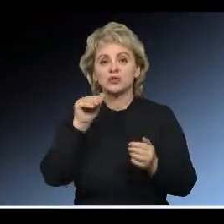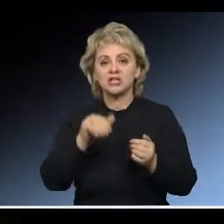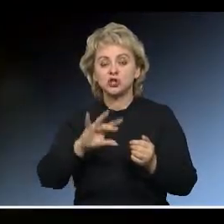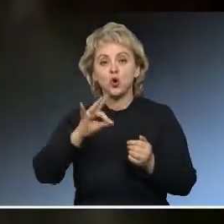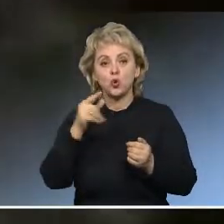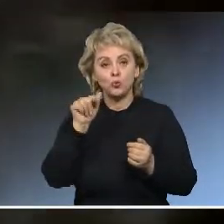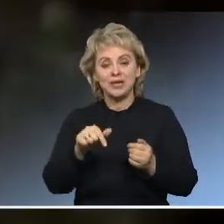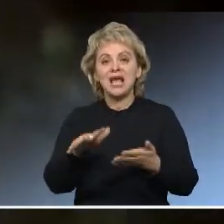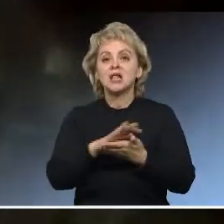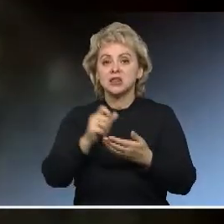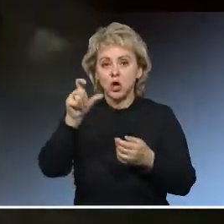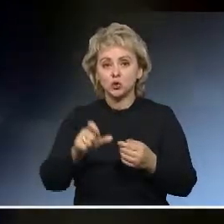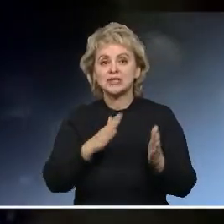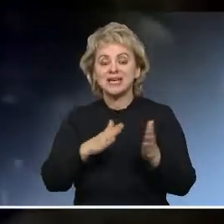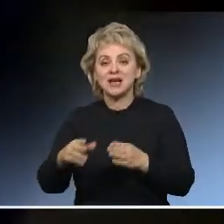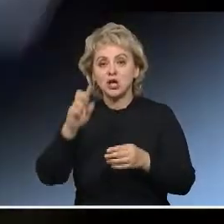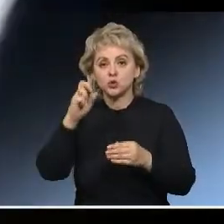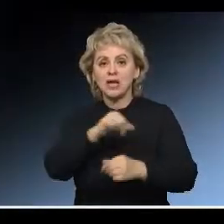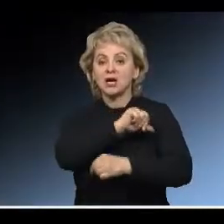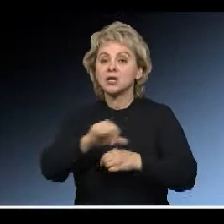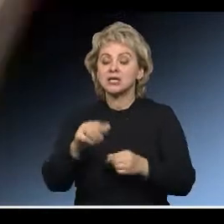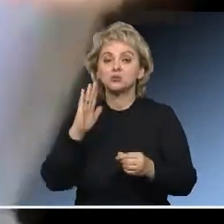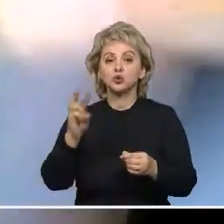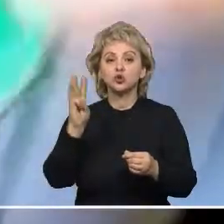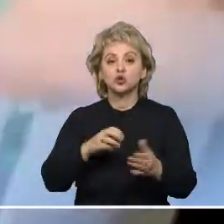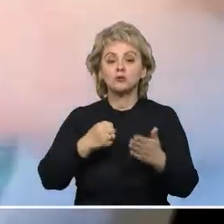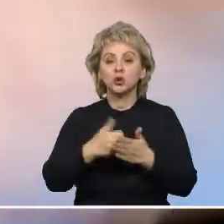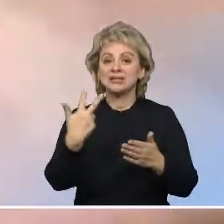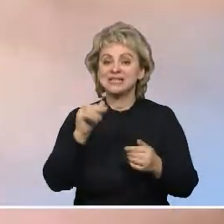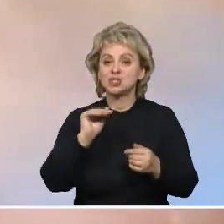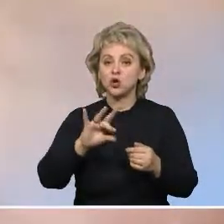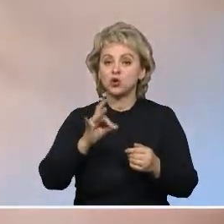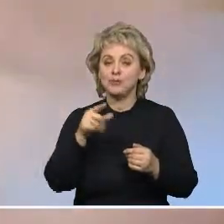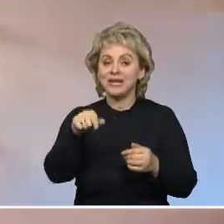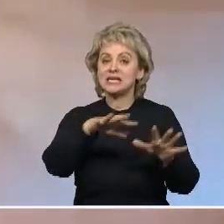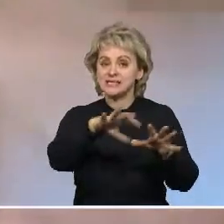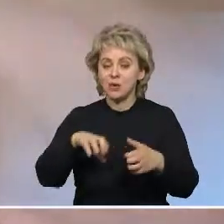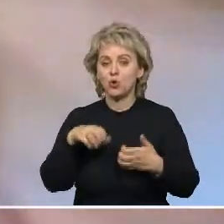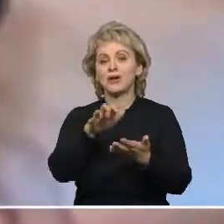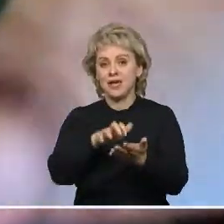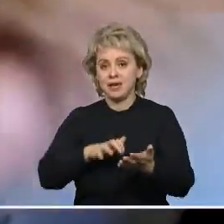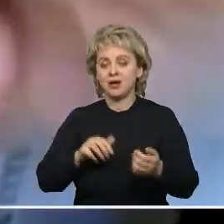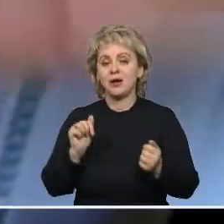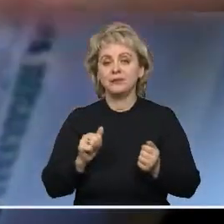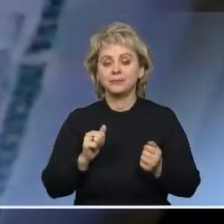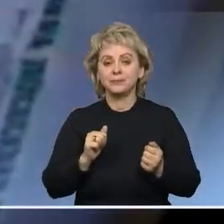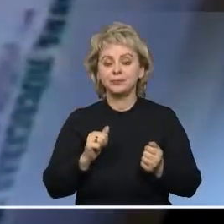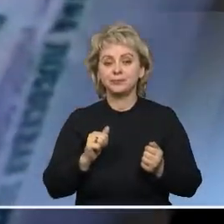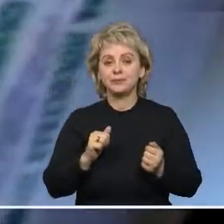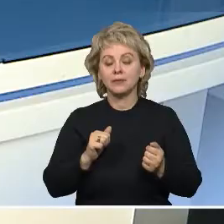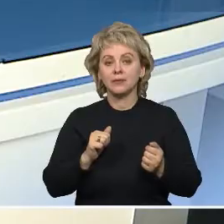600 тысяч рублей. Нарушителю режима государственной границы грозит штраф до 30 тысяч рублей и конфискация